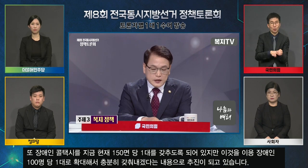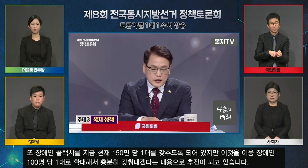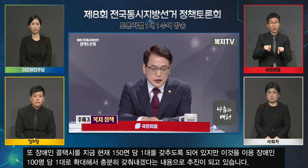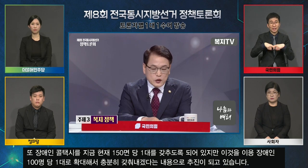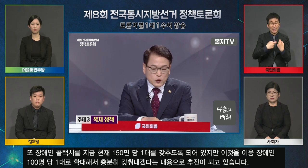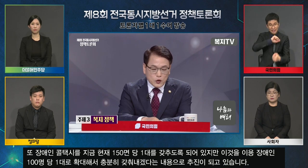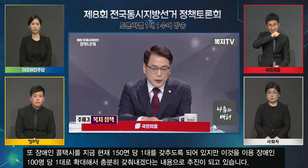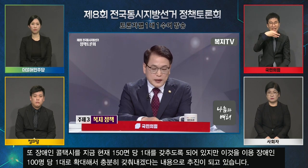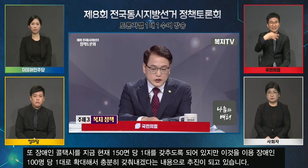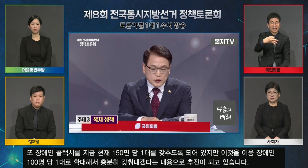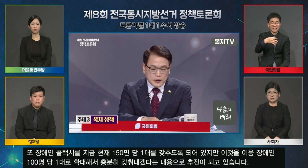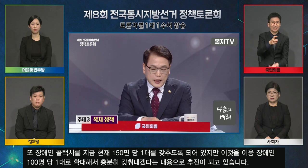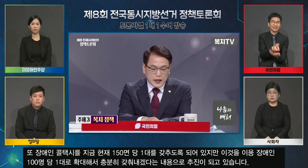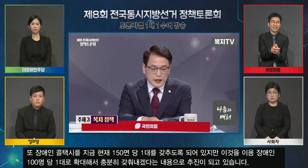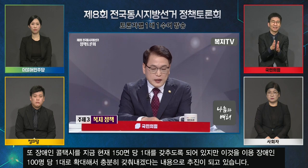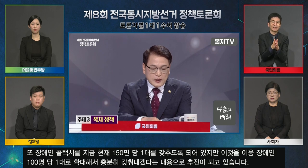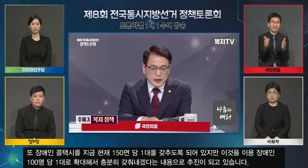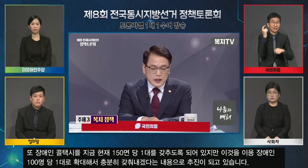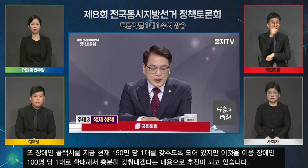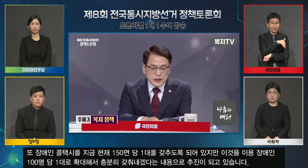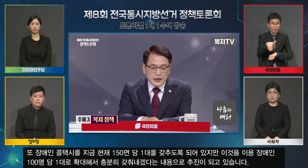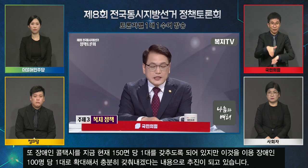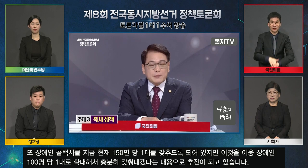예산제를 도입할 예정입니다.